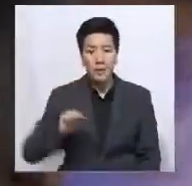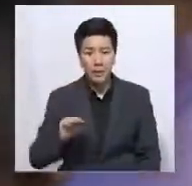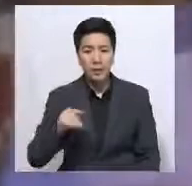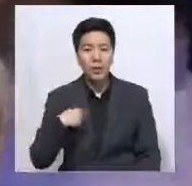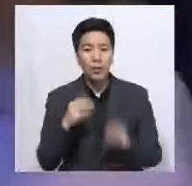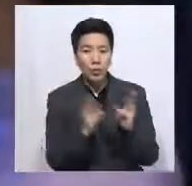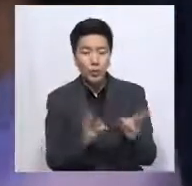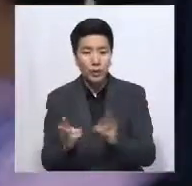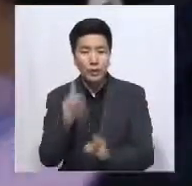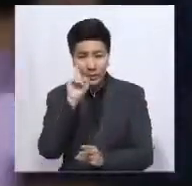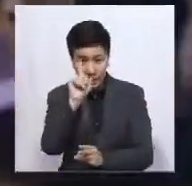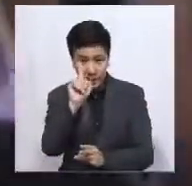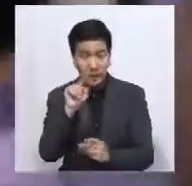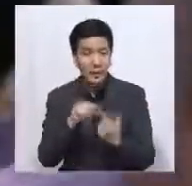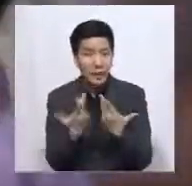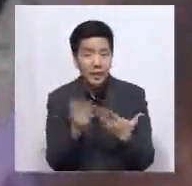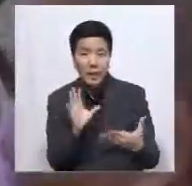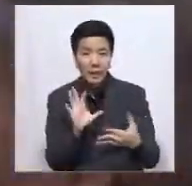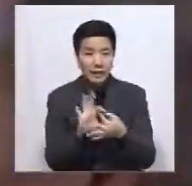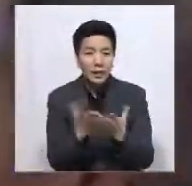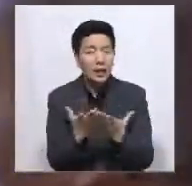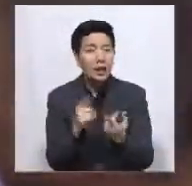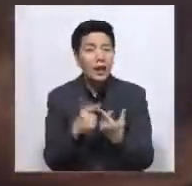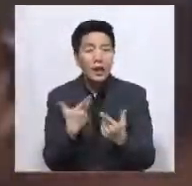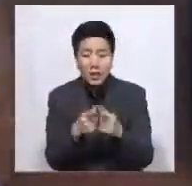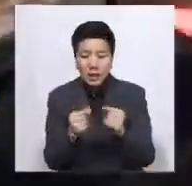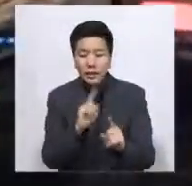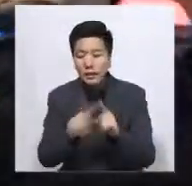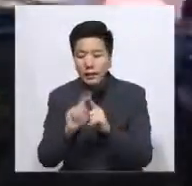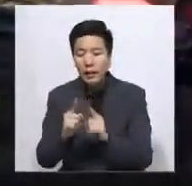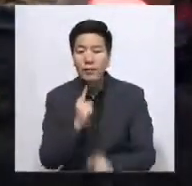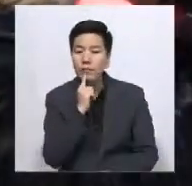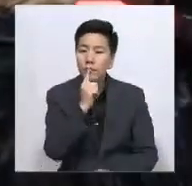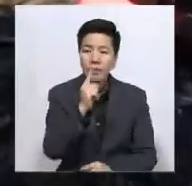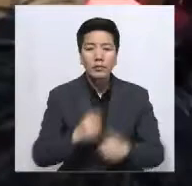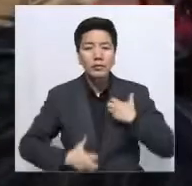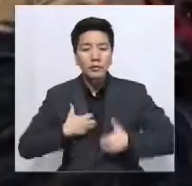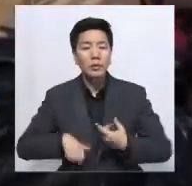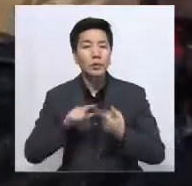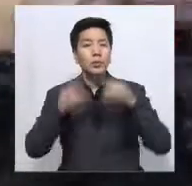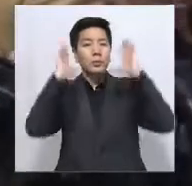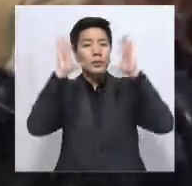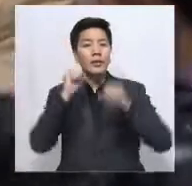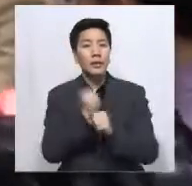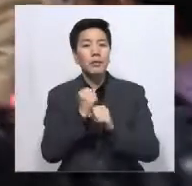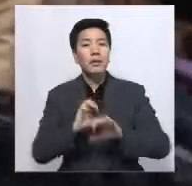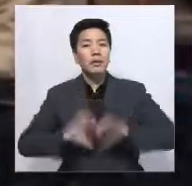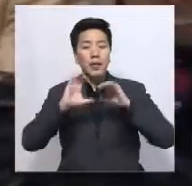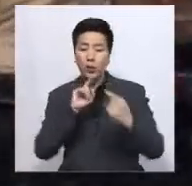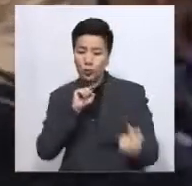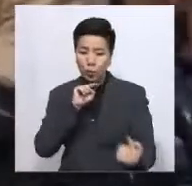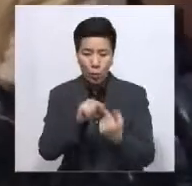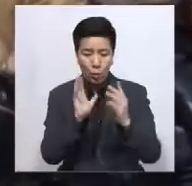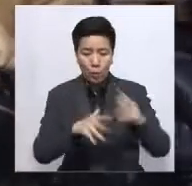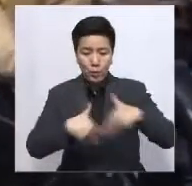เป็นอีกช่องทางนึงนะคะสำหรับรับเรื่องราวร้องทุกข์และประชาสัมพันธ์งานของภาครัฐถึงประชาชนโดยตรง